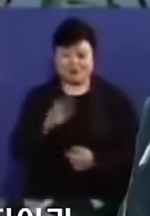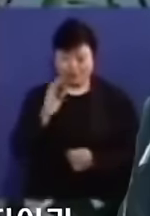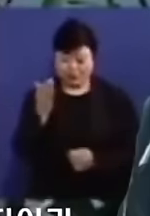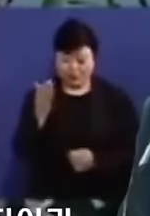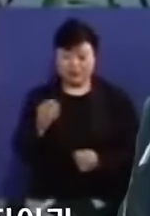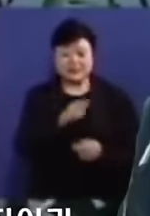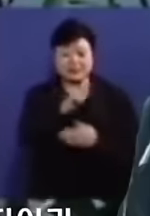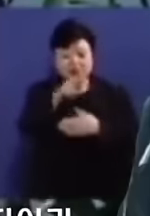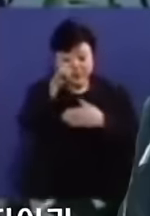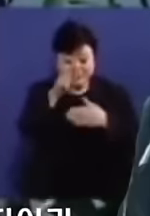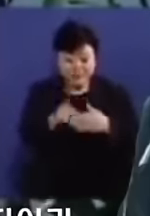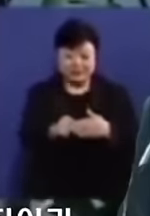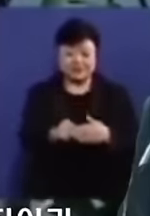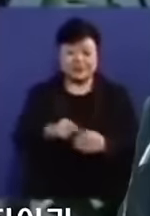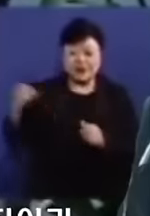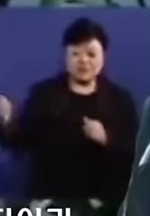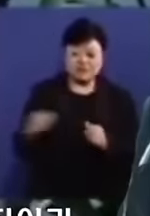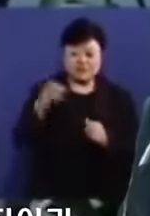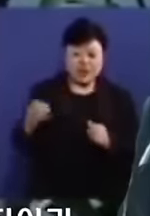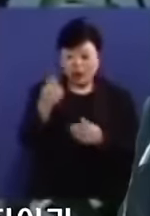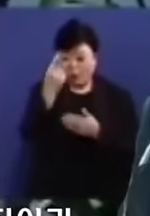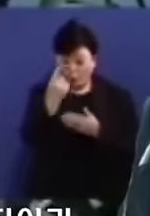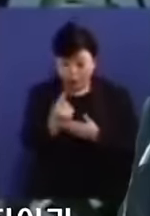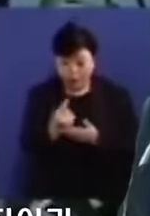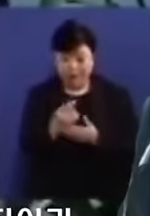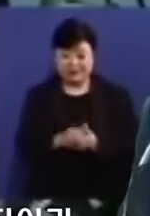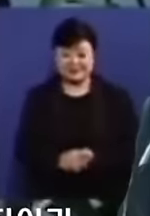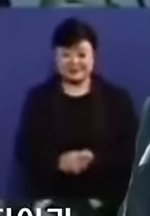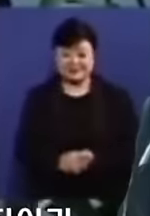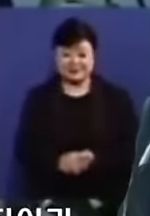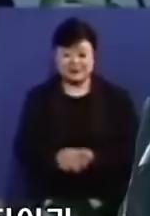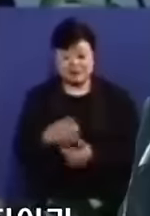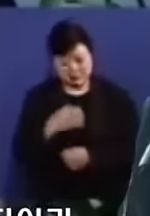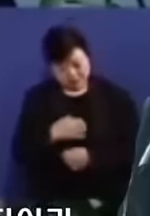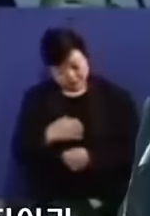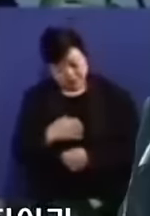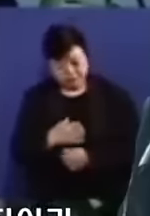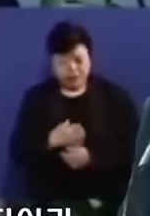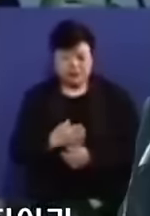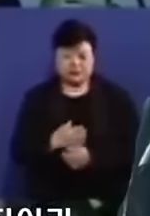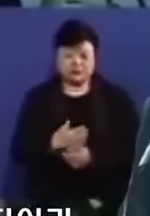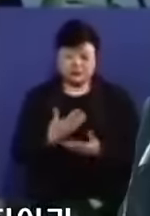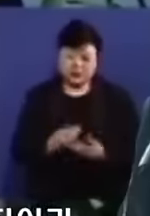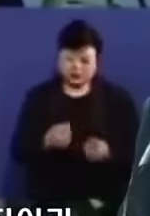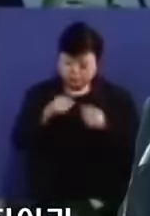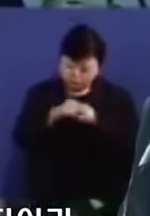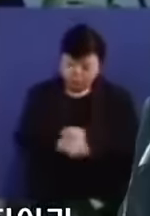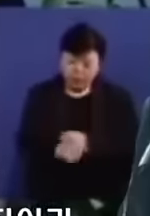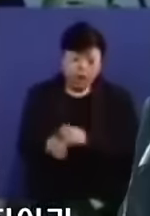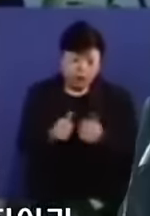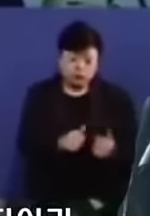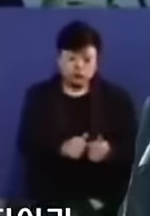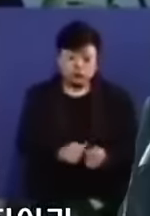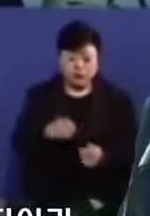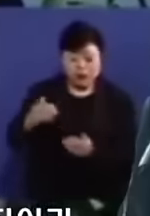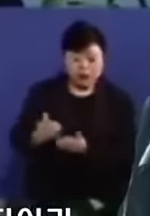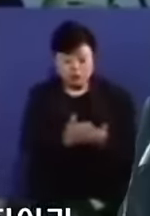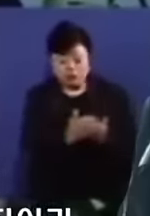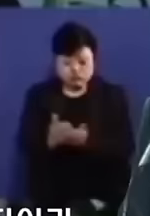우리의 삶에 풍랑이 안 다가온다고 말할 수가 없어요. 염려, 근심, 불안, 초조, 절망, 죽음의